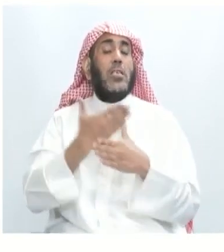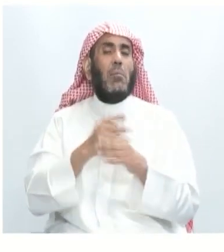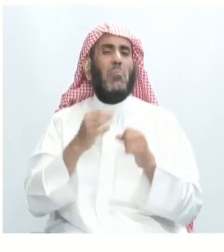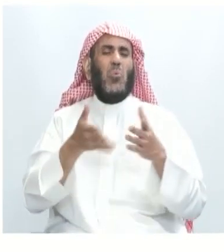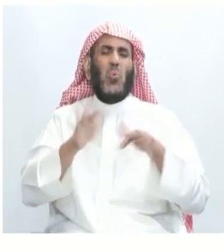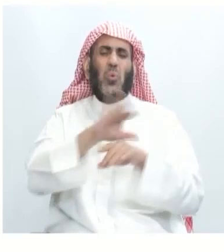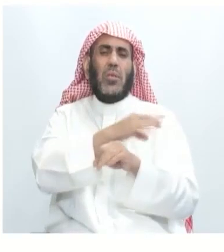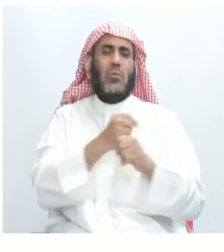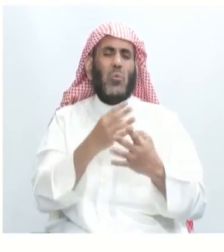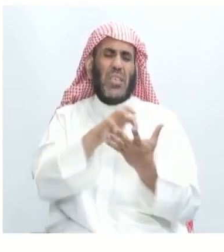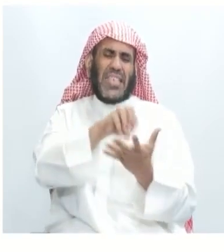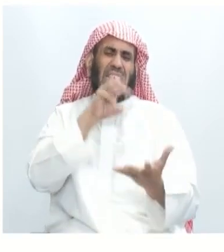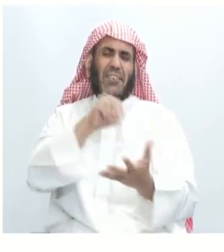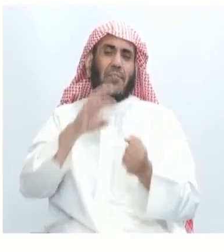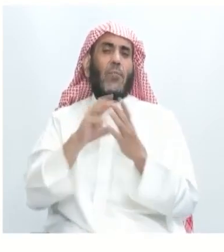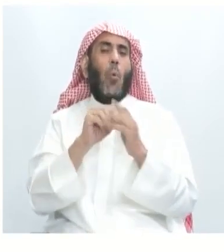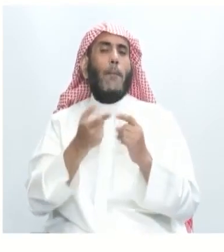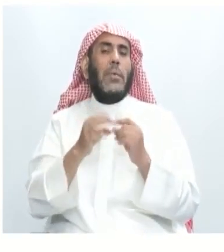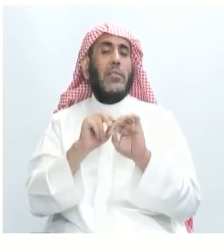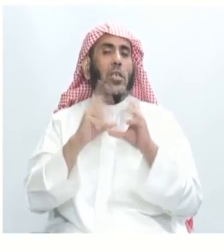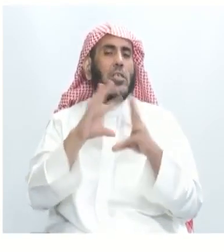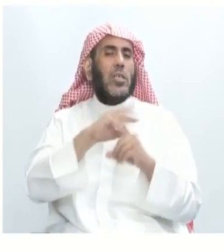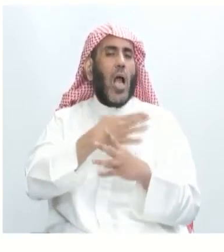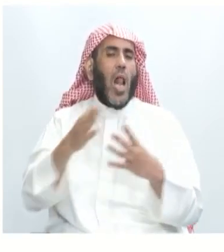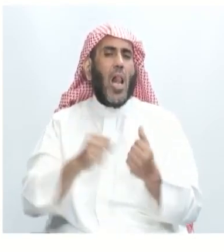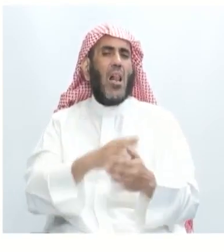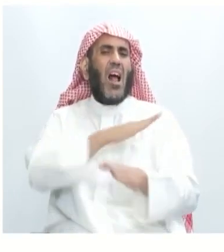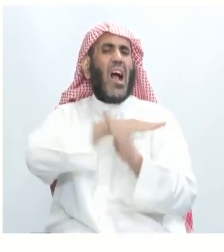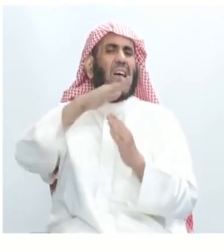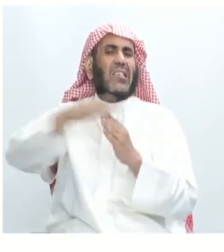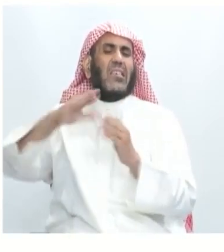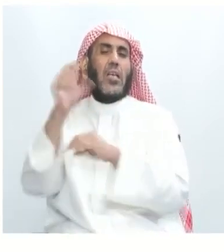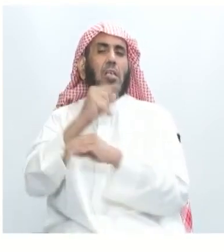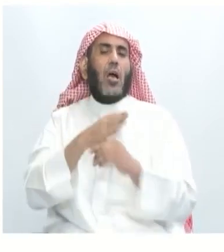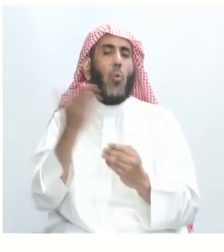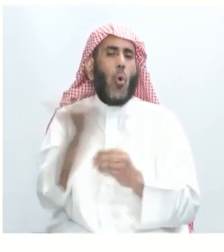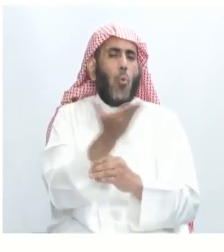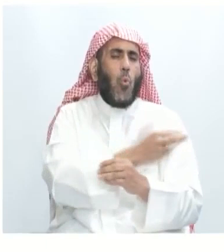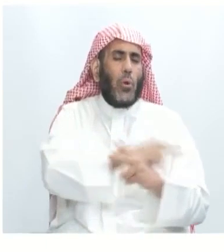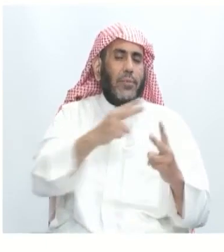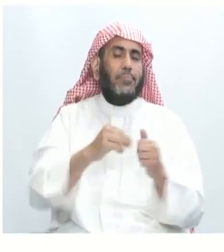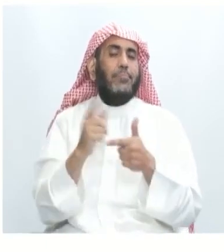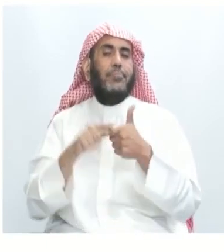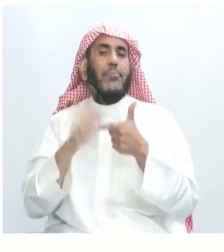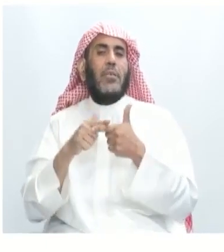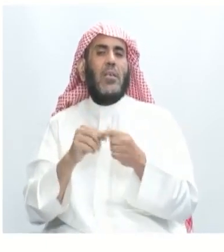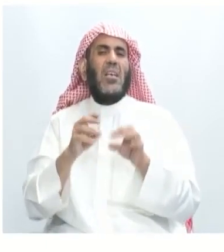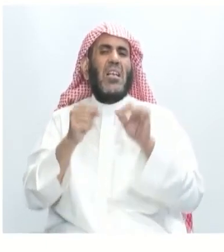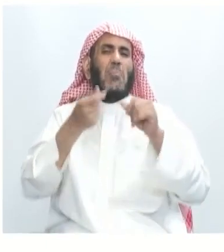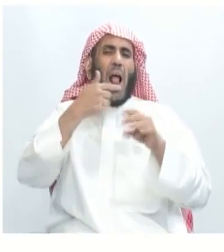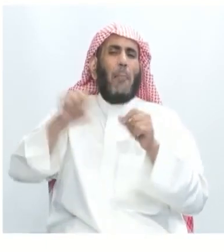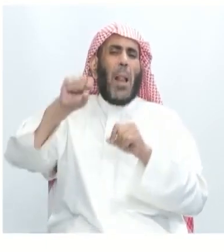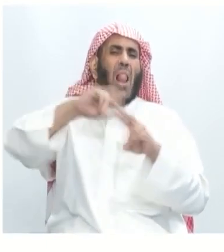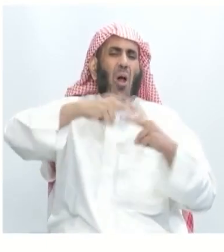استنزاف موارد الارض الطبيعيه ومن صوره صور تصحر قطع الاشجار والاحتطاب ايضا اثنان تملح الاراضي